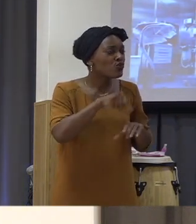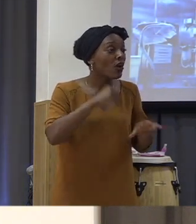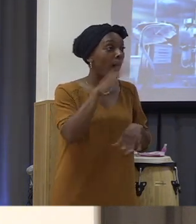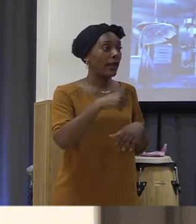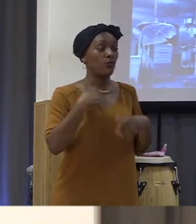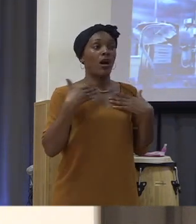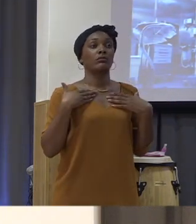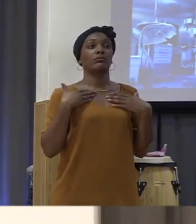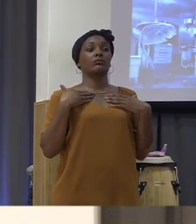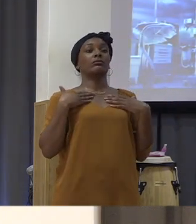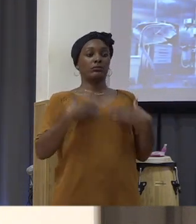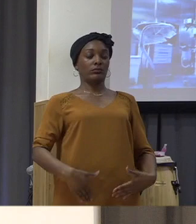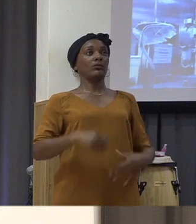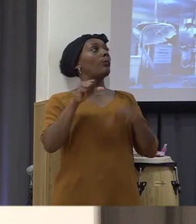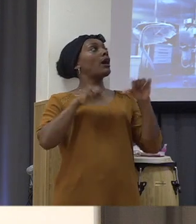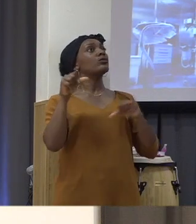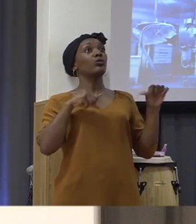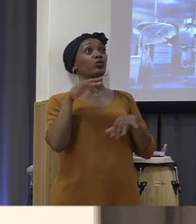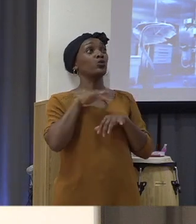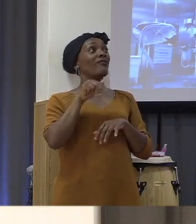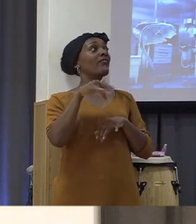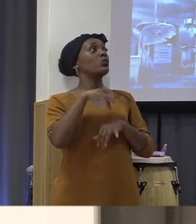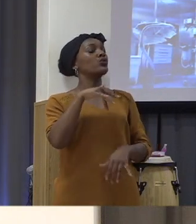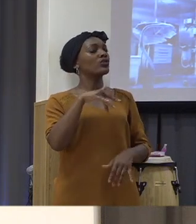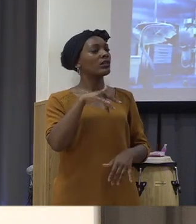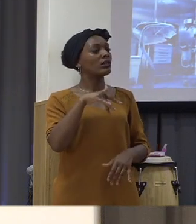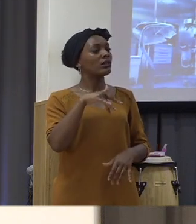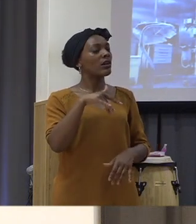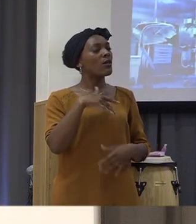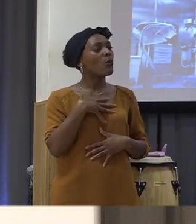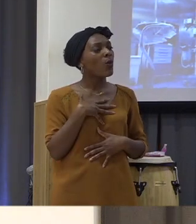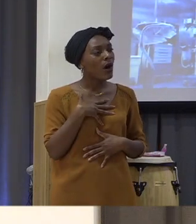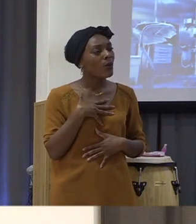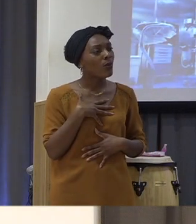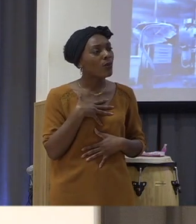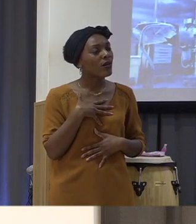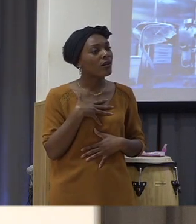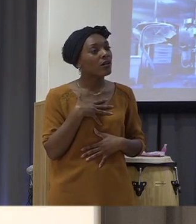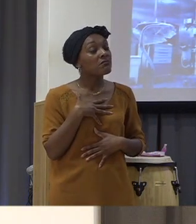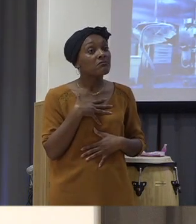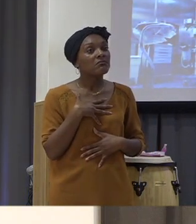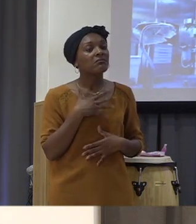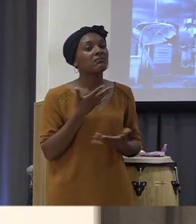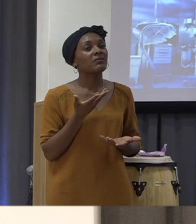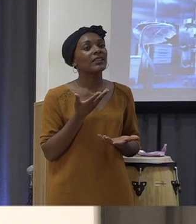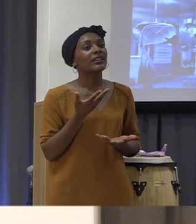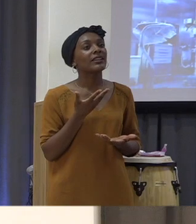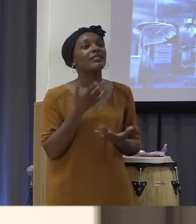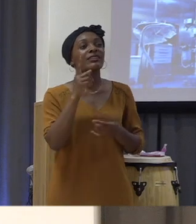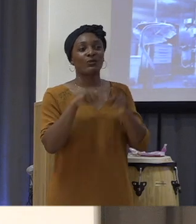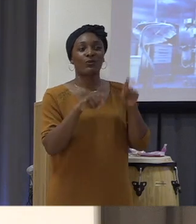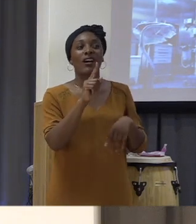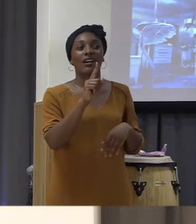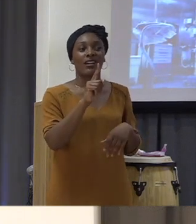bloc opératoire. Et je me dis au Seigneur, je crois que c'est vrai que quelquefois il est